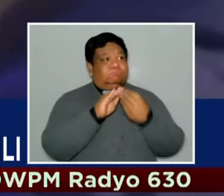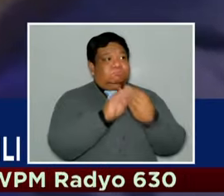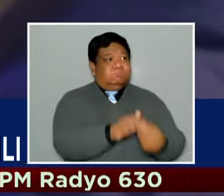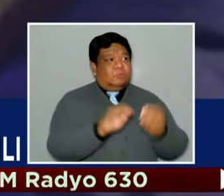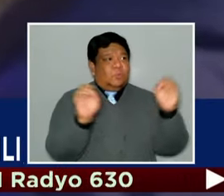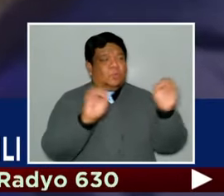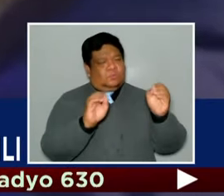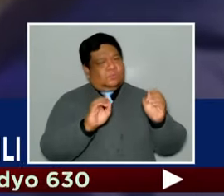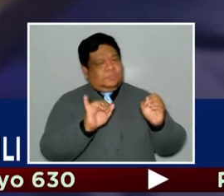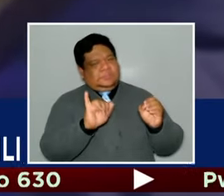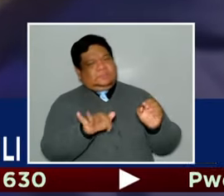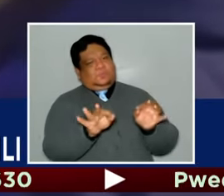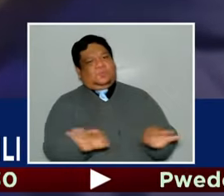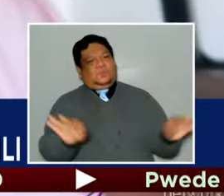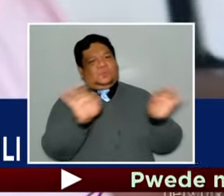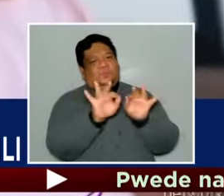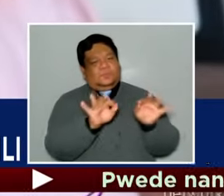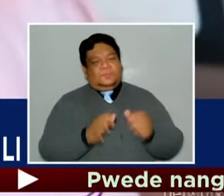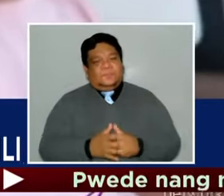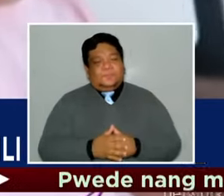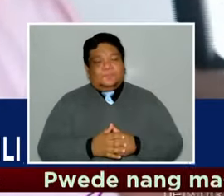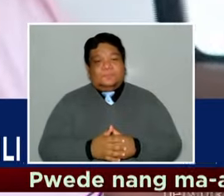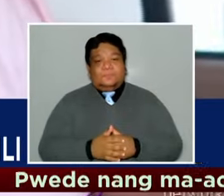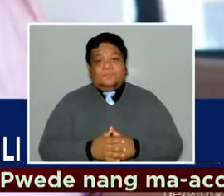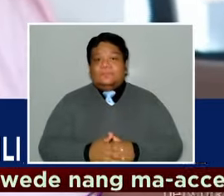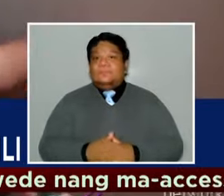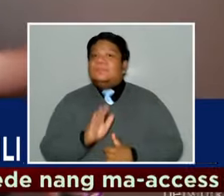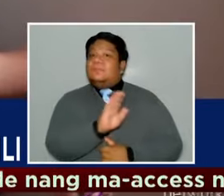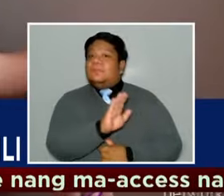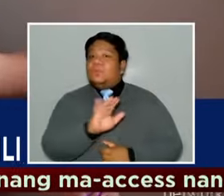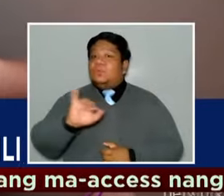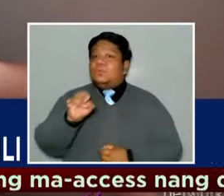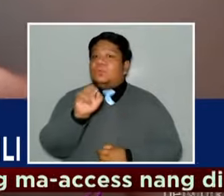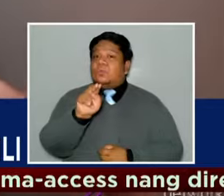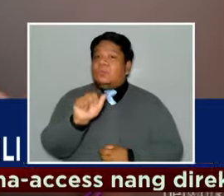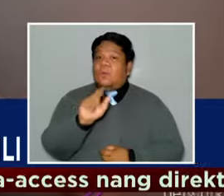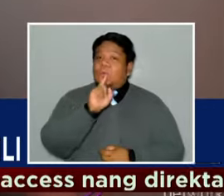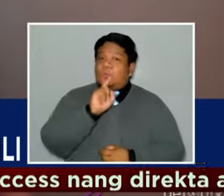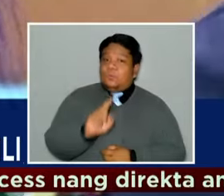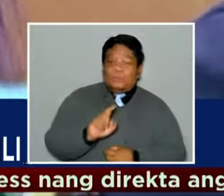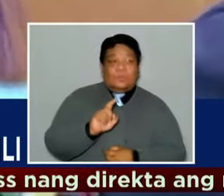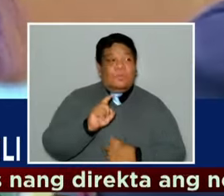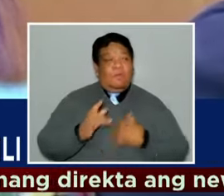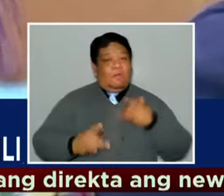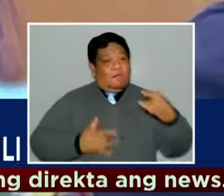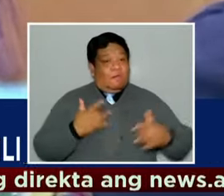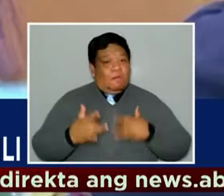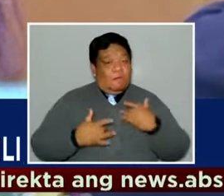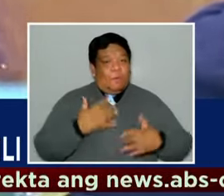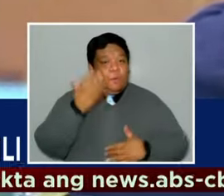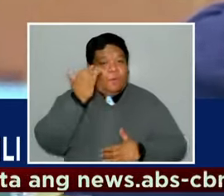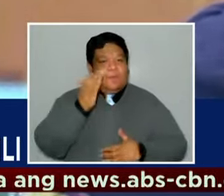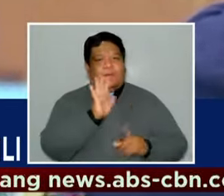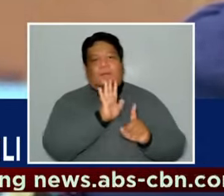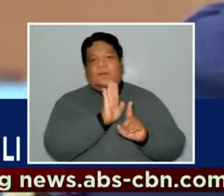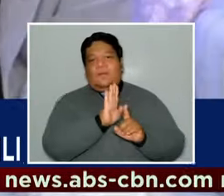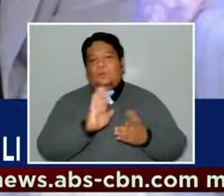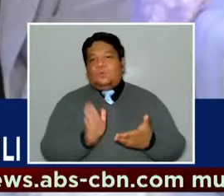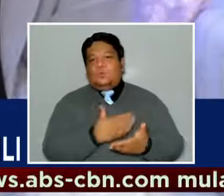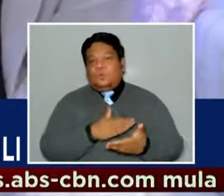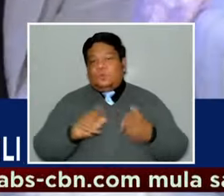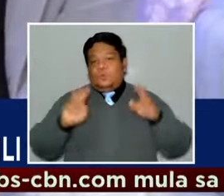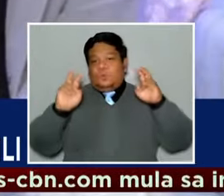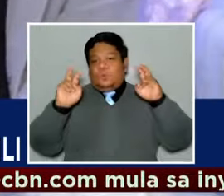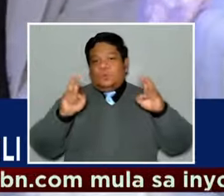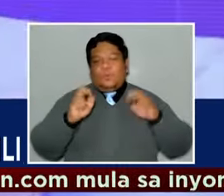momshi Jules, ang susi sa tunay na kaligayahan niya, nakabaon sa isa sa sikat niyang kanta. Maging laging tapat